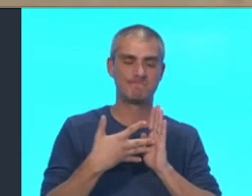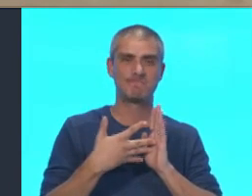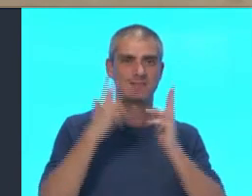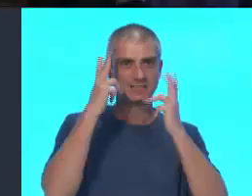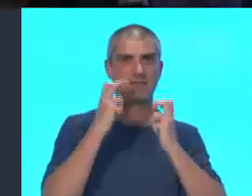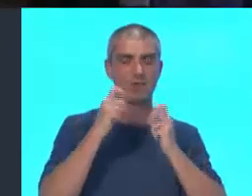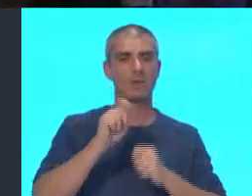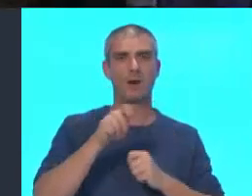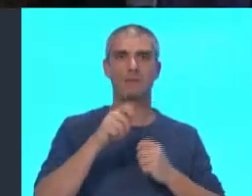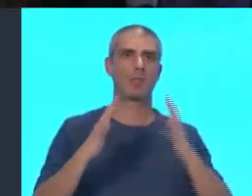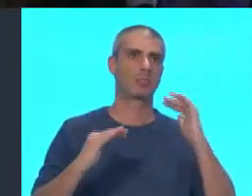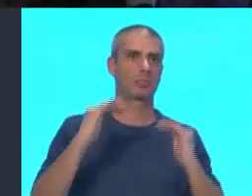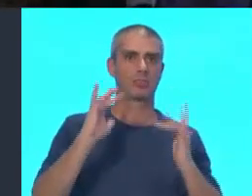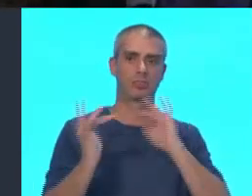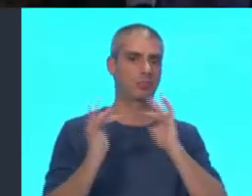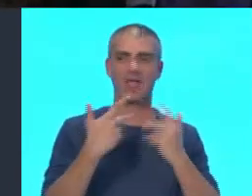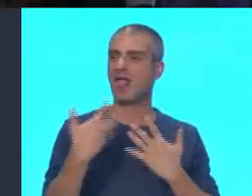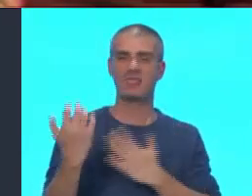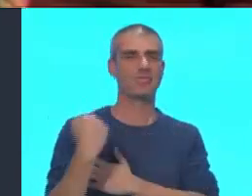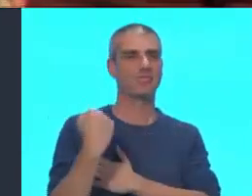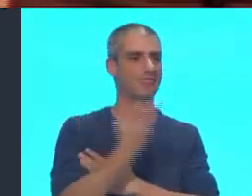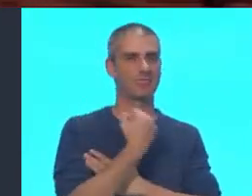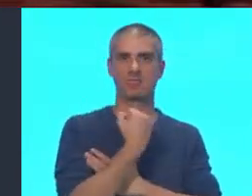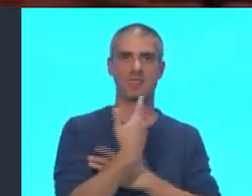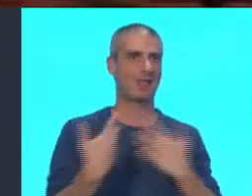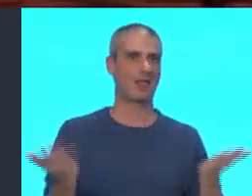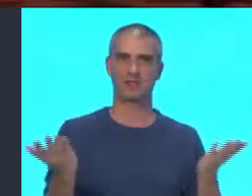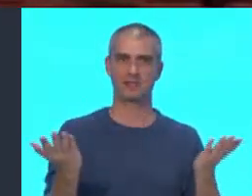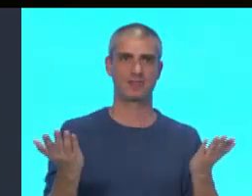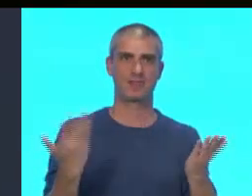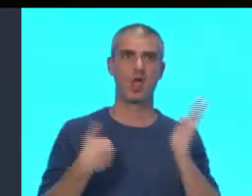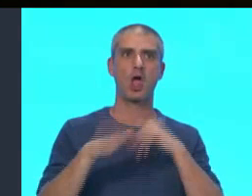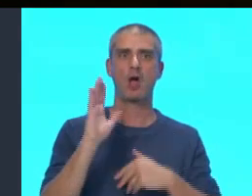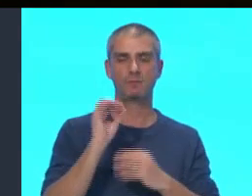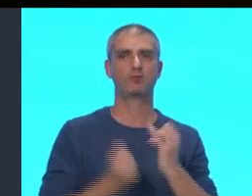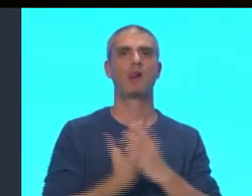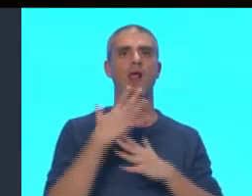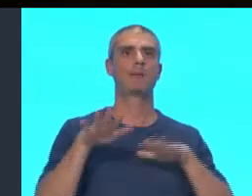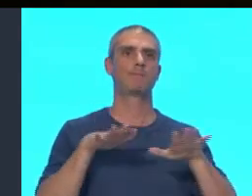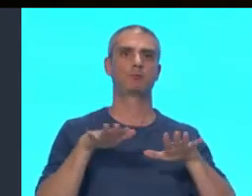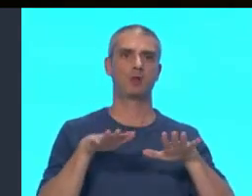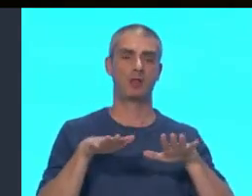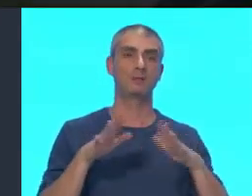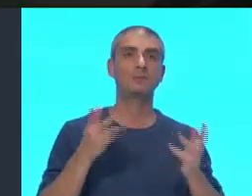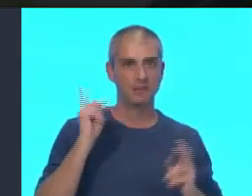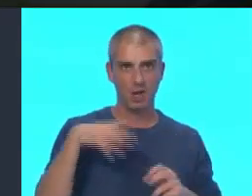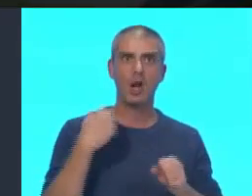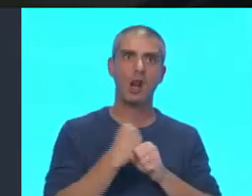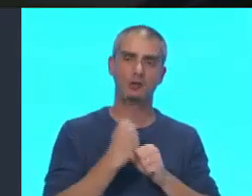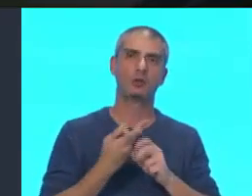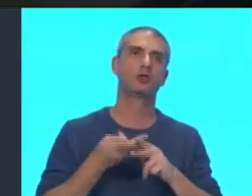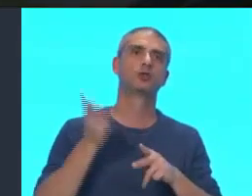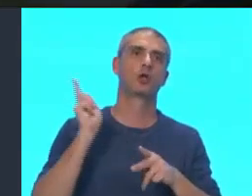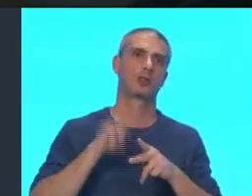פרלמנט תלוי, כלומר לאף אחד מהגושים לא יהיה רוב מכריע להקים ממשלה. מה שעלול לגרור עוד יותר את